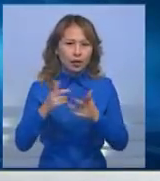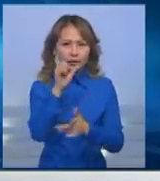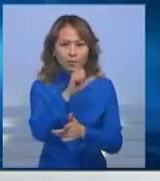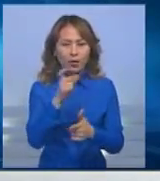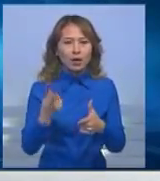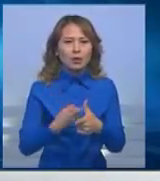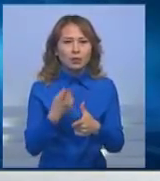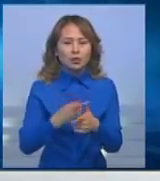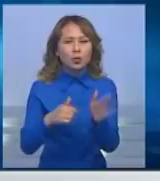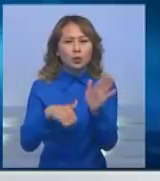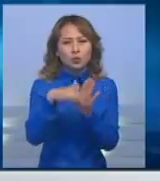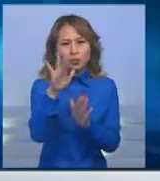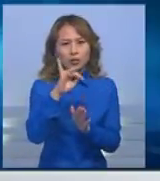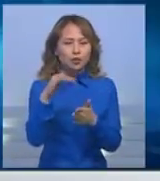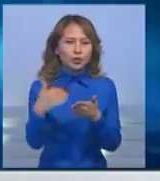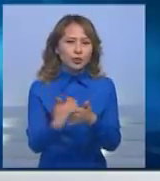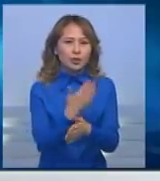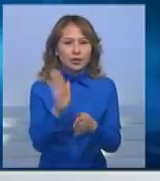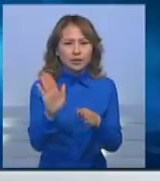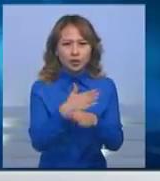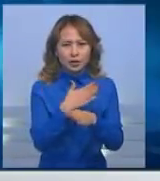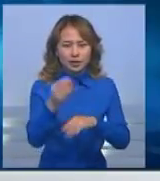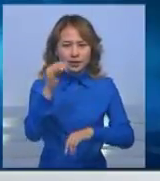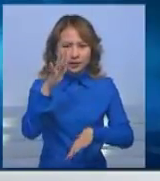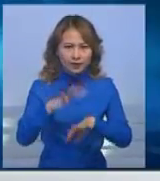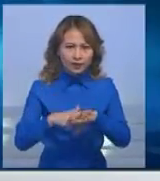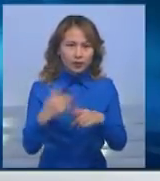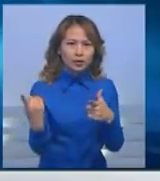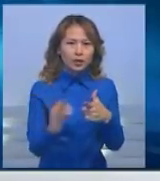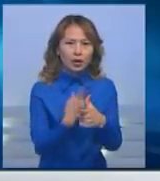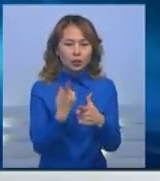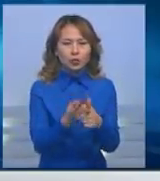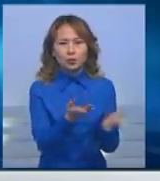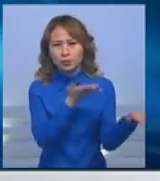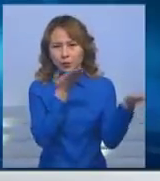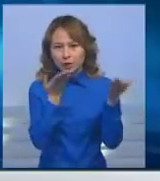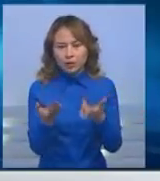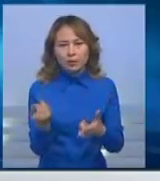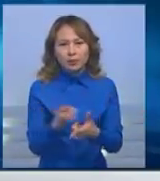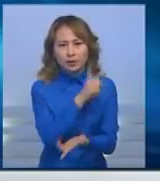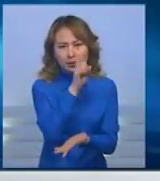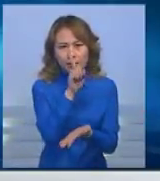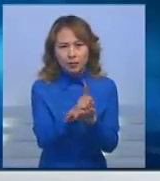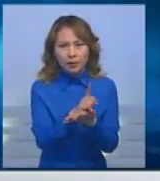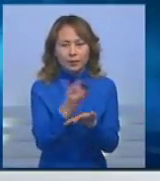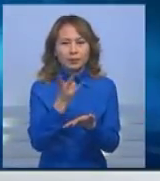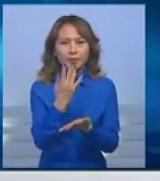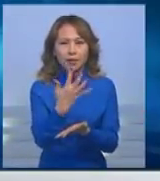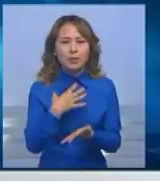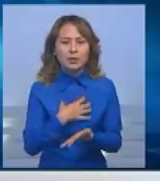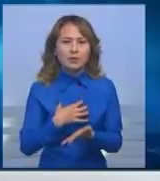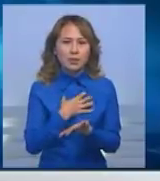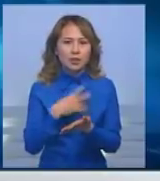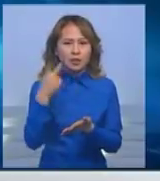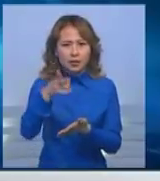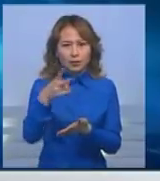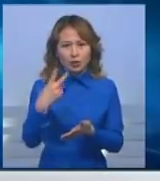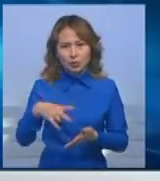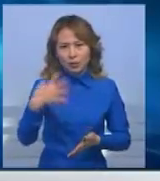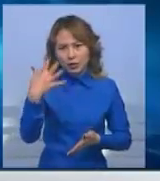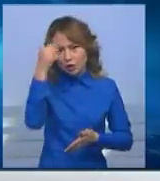өндірісті ынталандыру мен адам капиталын жақсарту және жеке инвестицияларды тартусында межелі міндеттер бар. Басты